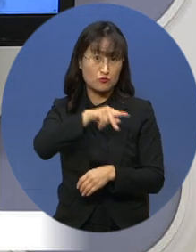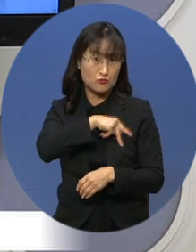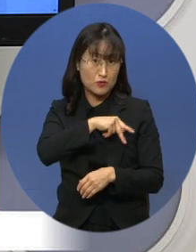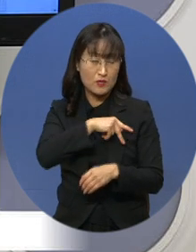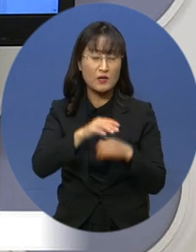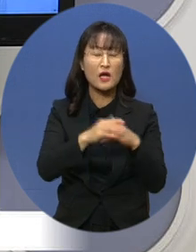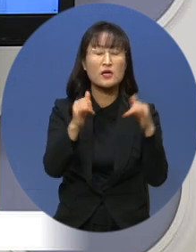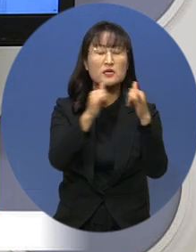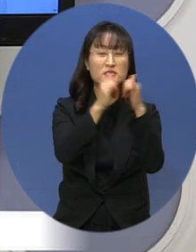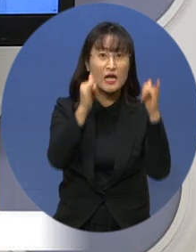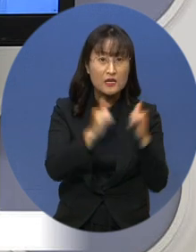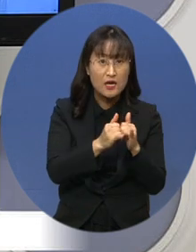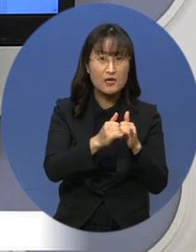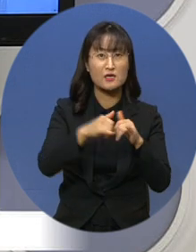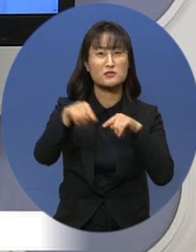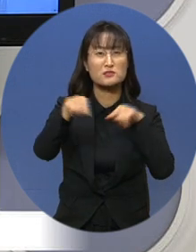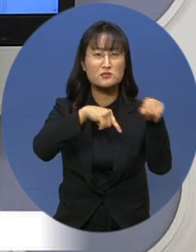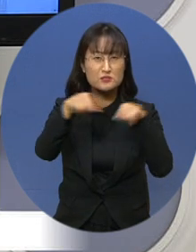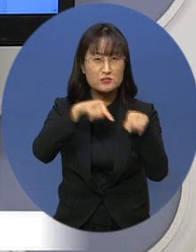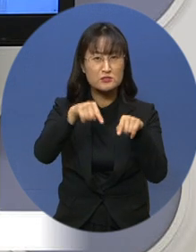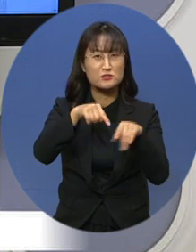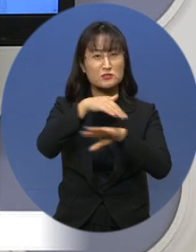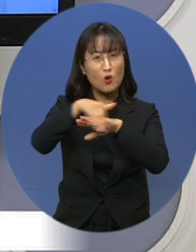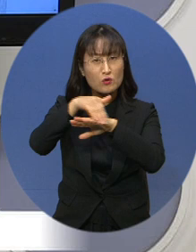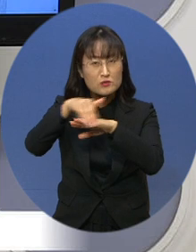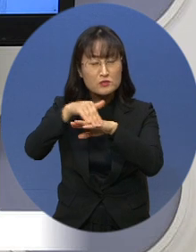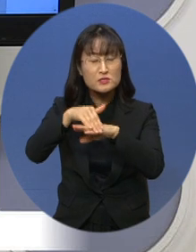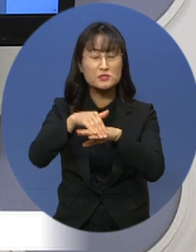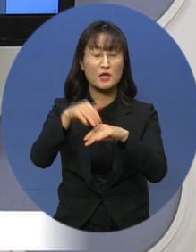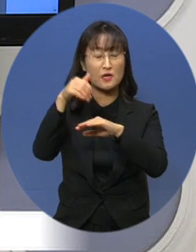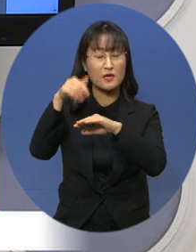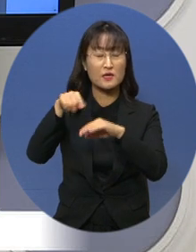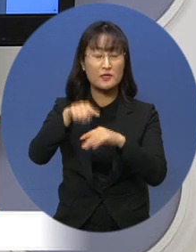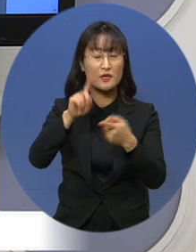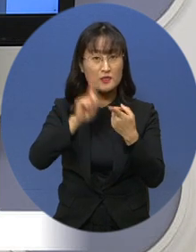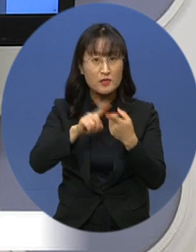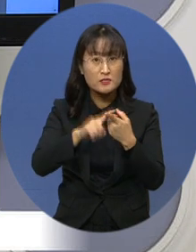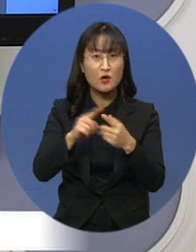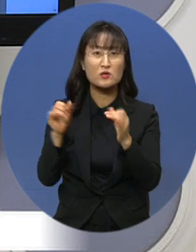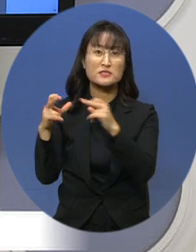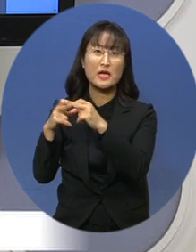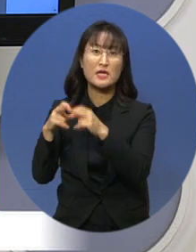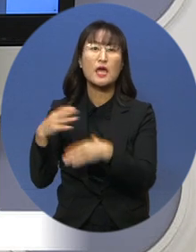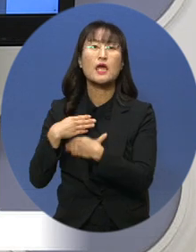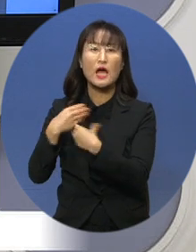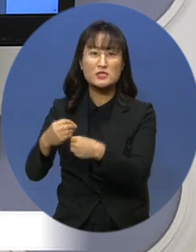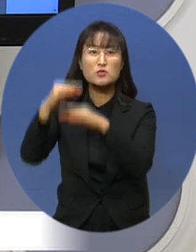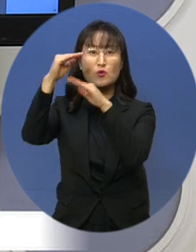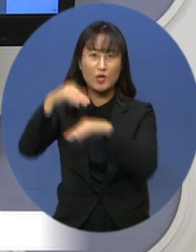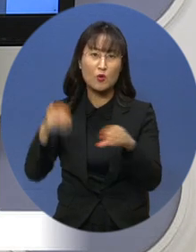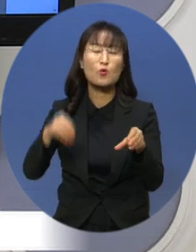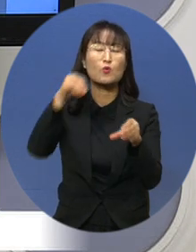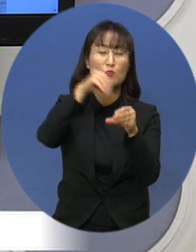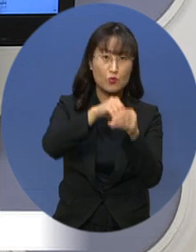정책 종합계획 에 장애인 안전 보호에 관한 사항 을 추가하는 내용의 장애인복지법